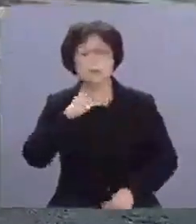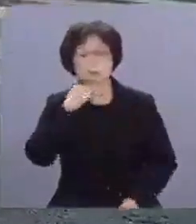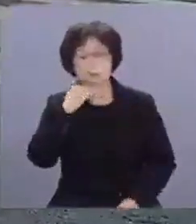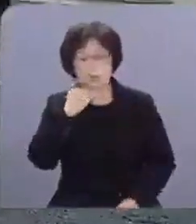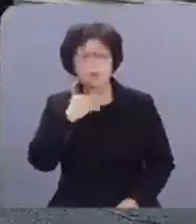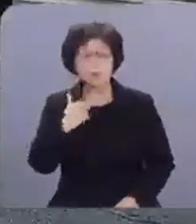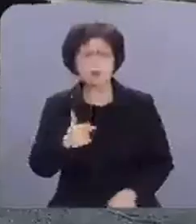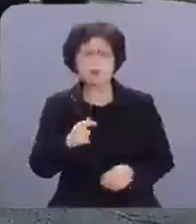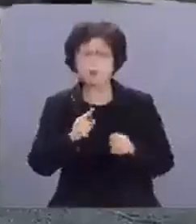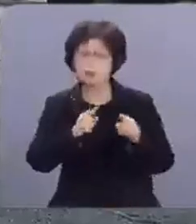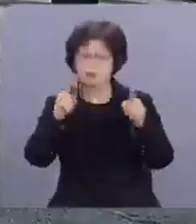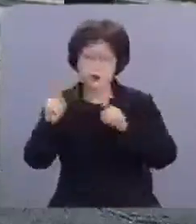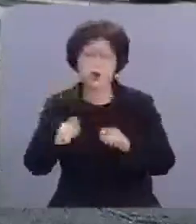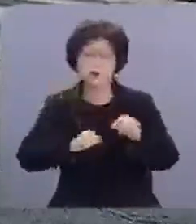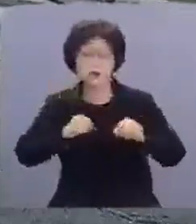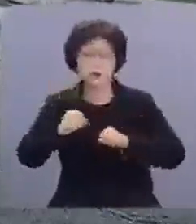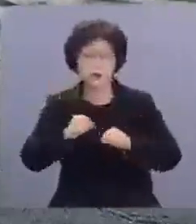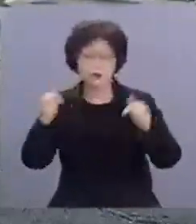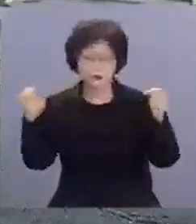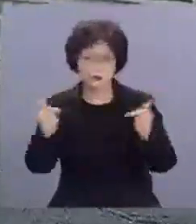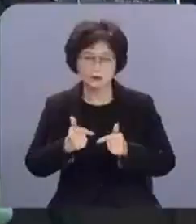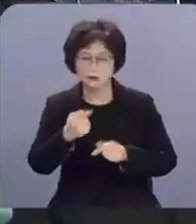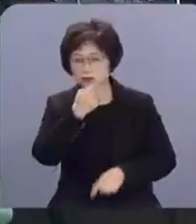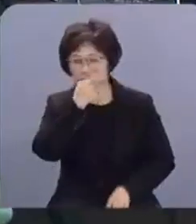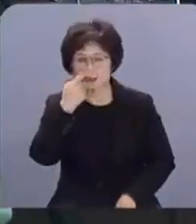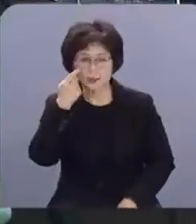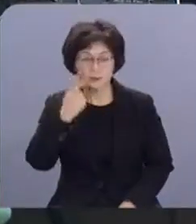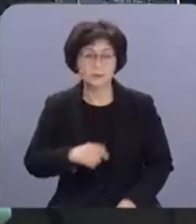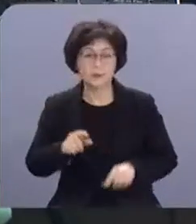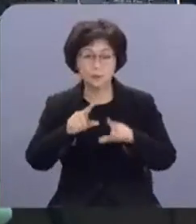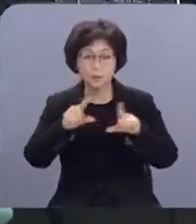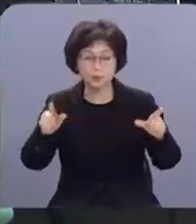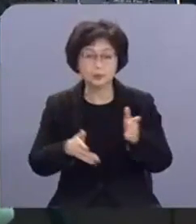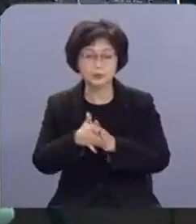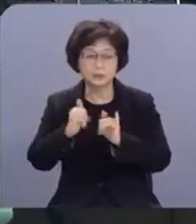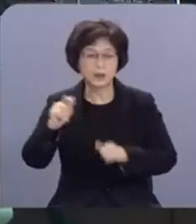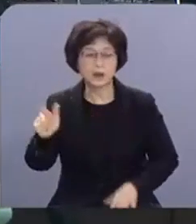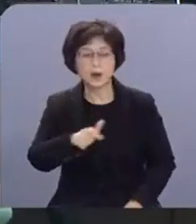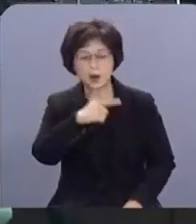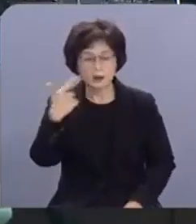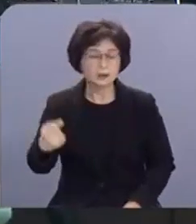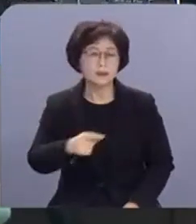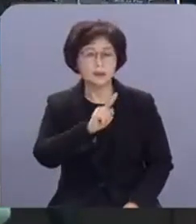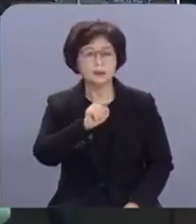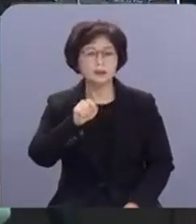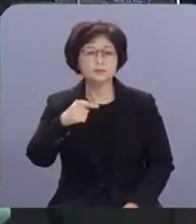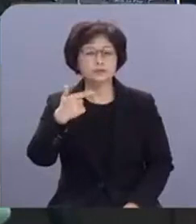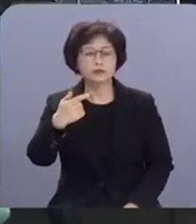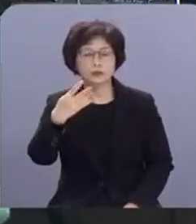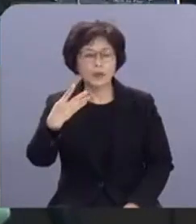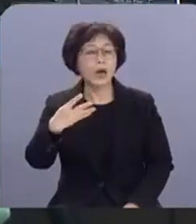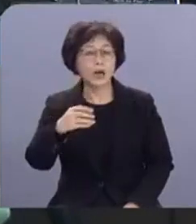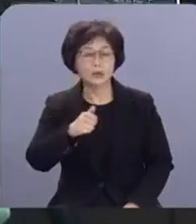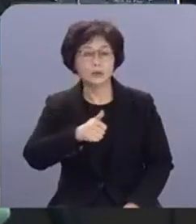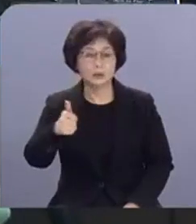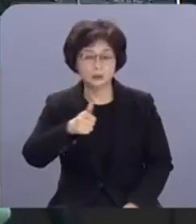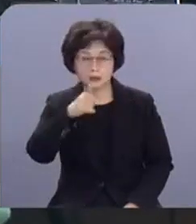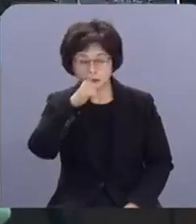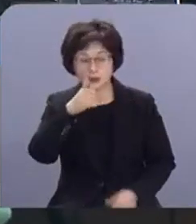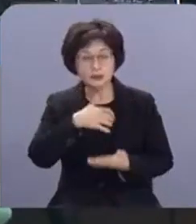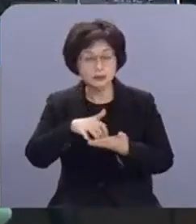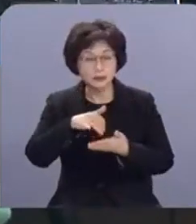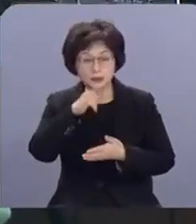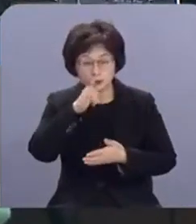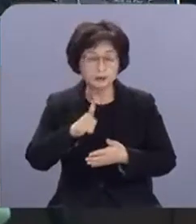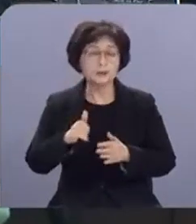활력 징후가 떨어지고 있는 게 확인된 겁니다. 보통 시민이 하루에 1.64 통행에 통행을 한다고 저희가 산출이 되어 있는데요.